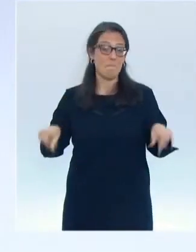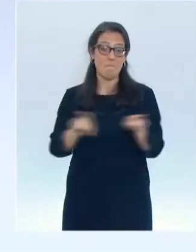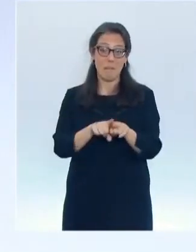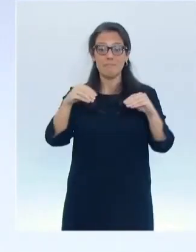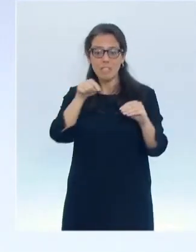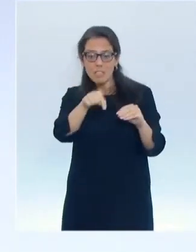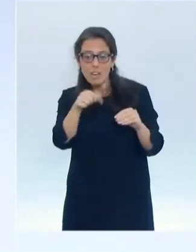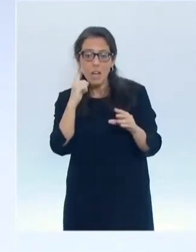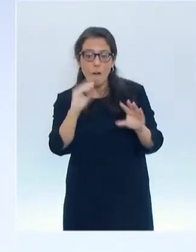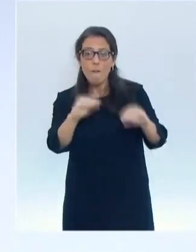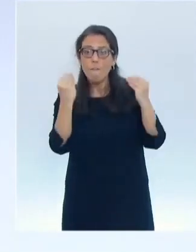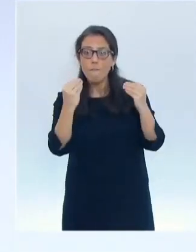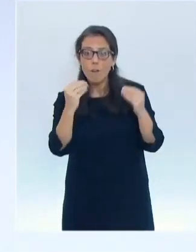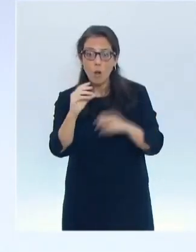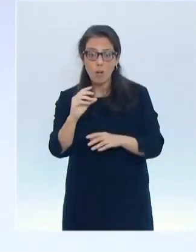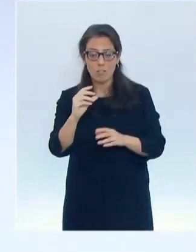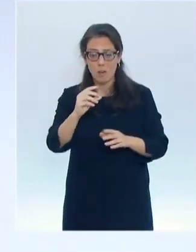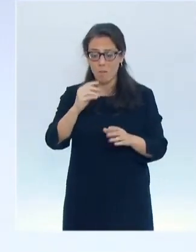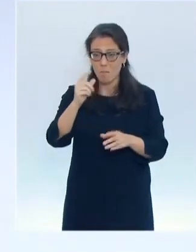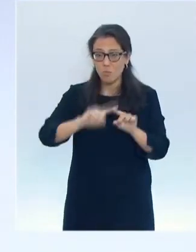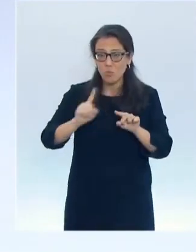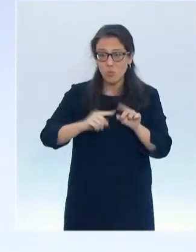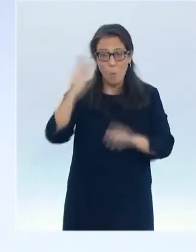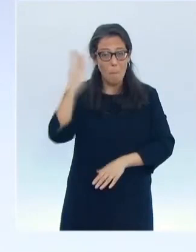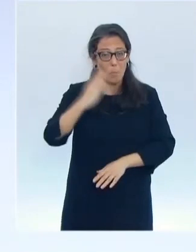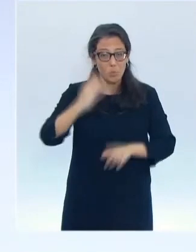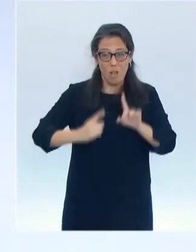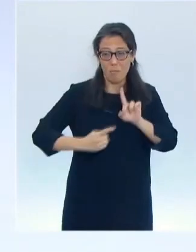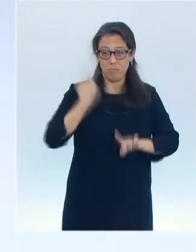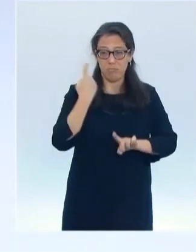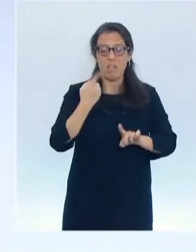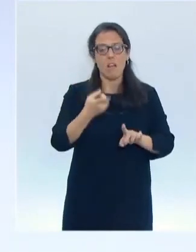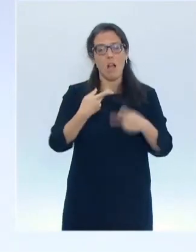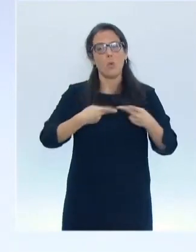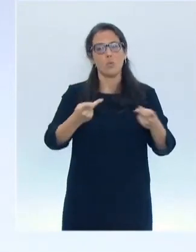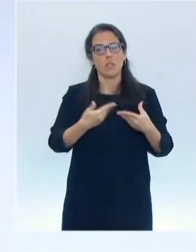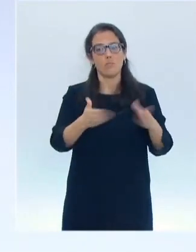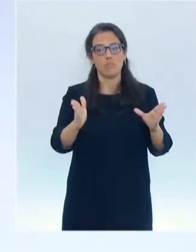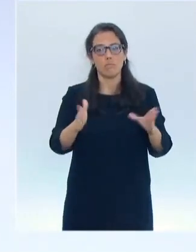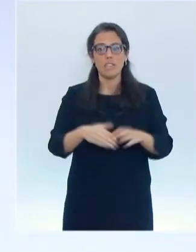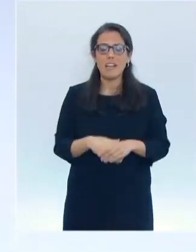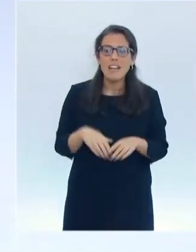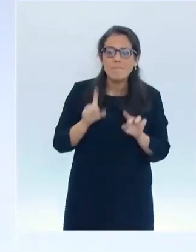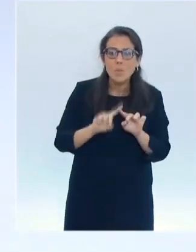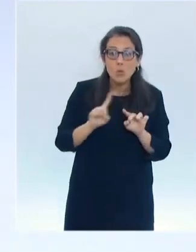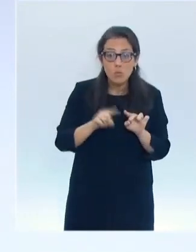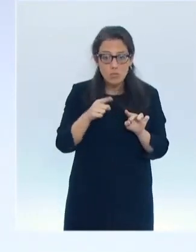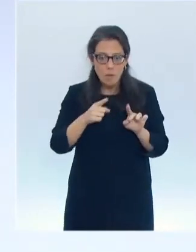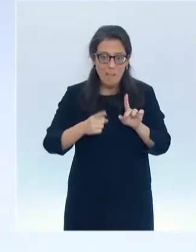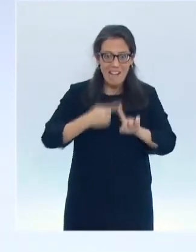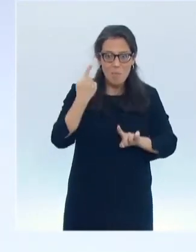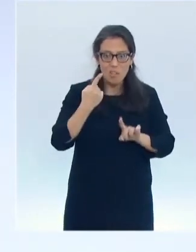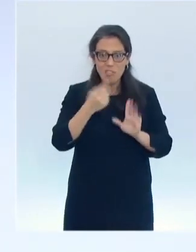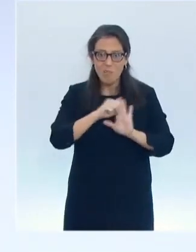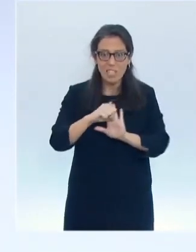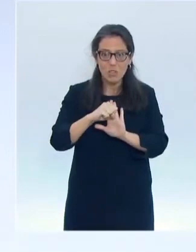beau spectacle alors nous avons mis en place un dispositif exceptionnel avec caméra 4 caso cutanée airplay